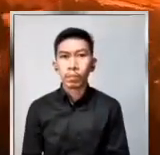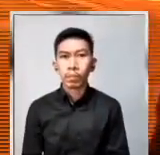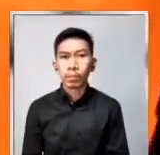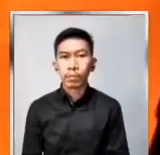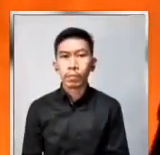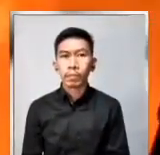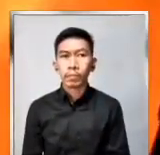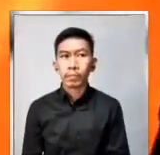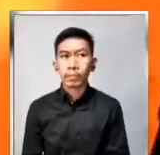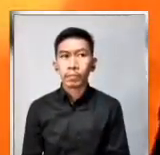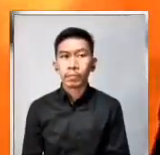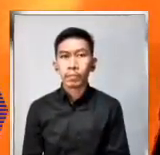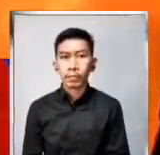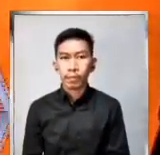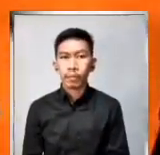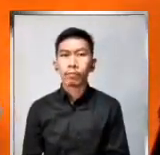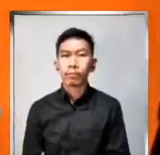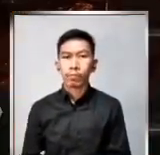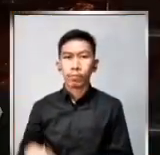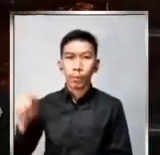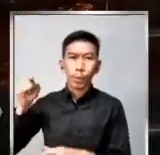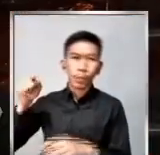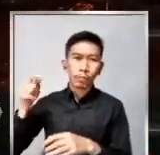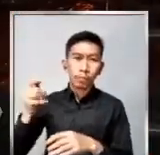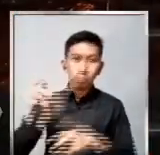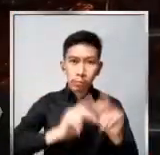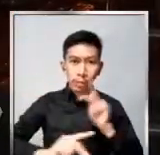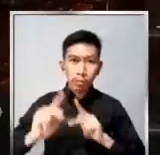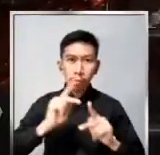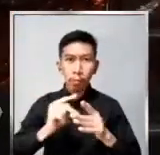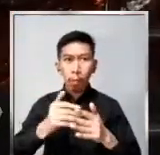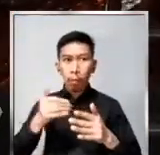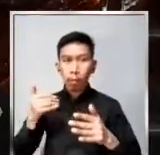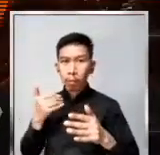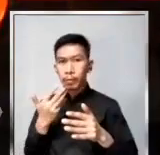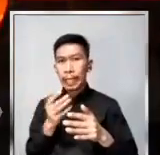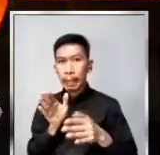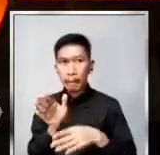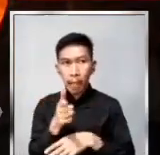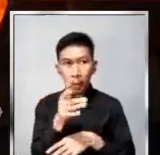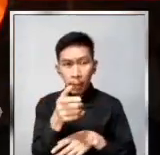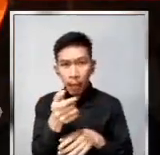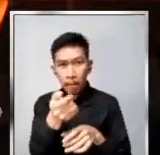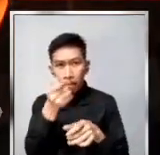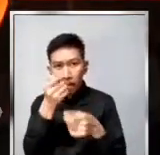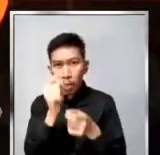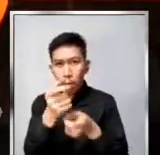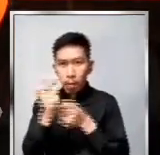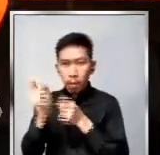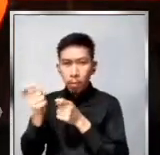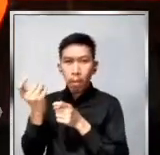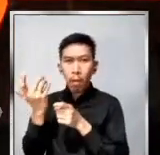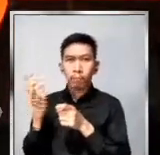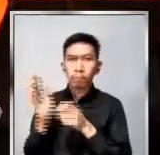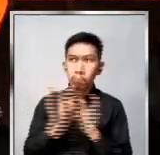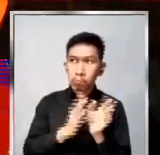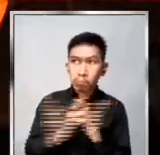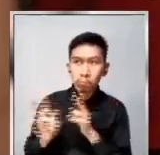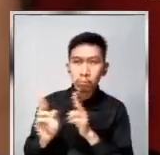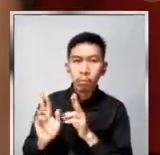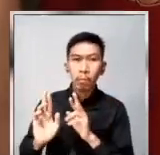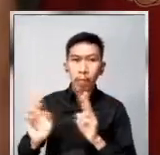Bagyo ang pinaghahandaan ng mga mangingisda sa Bacoor, Cavite kahapon. Pero apoy pala ang kanilang magiging